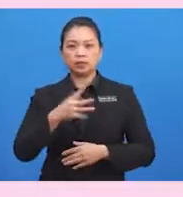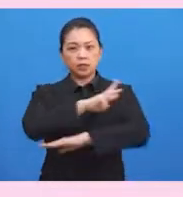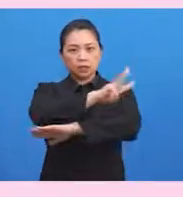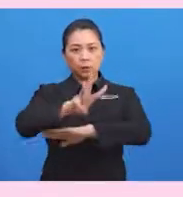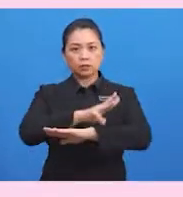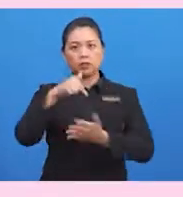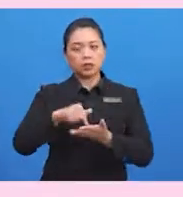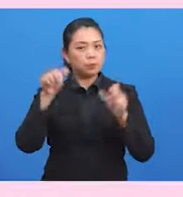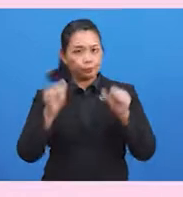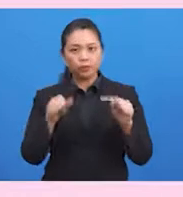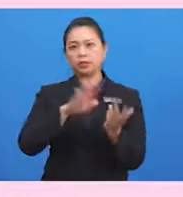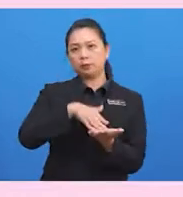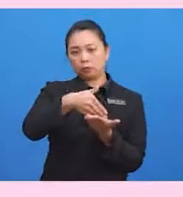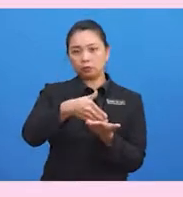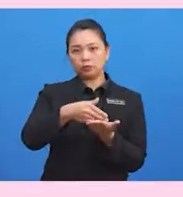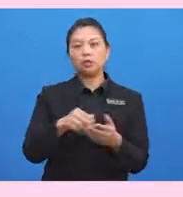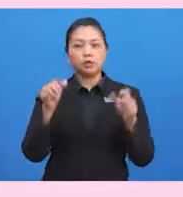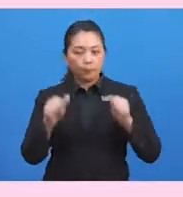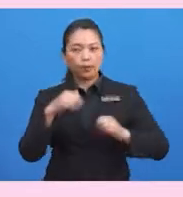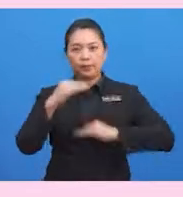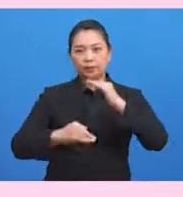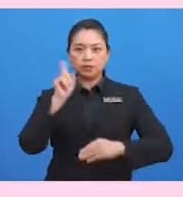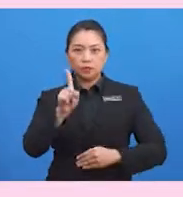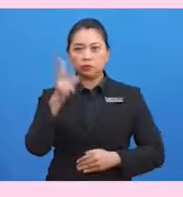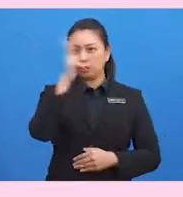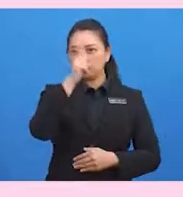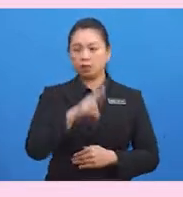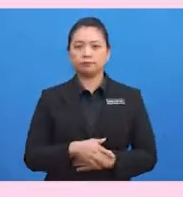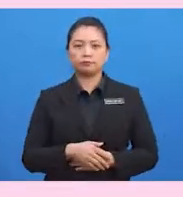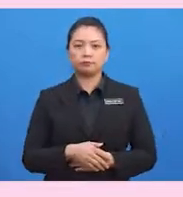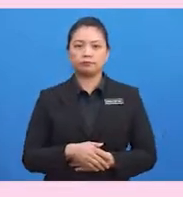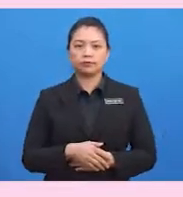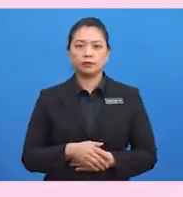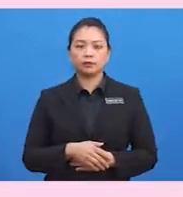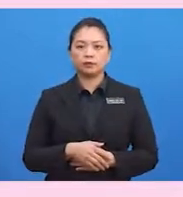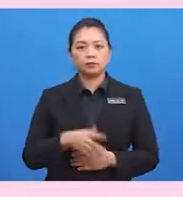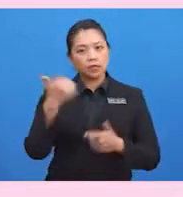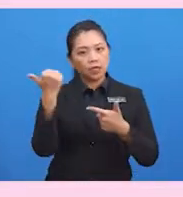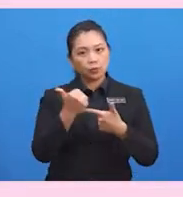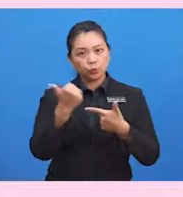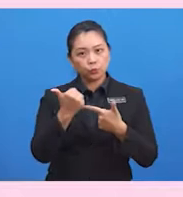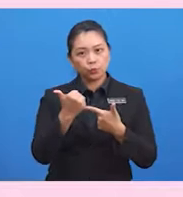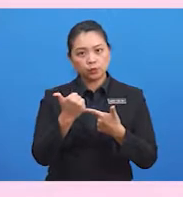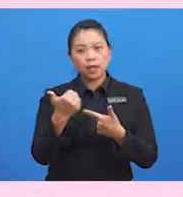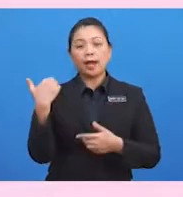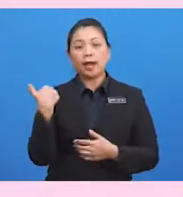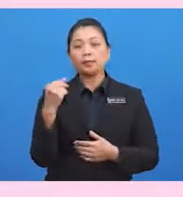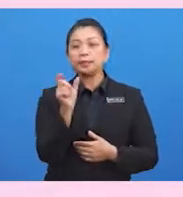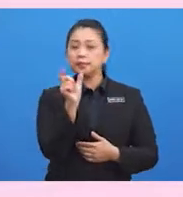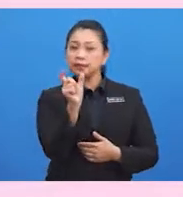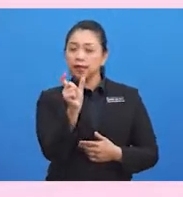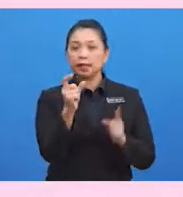dibangunkan dan dibina Sebuah kerajaan yang kedua melalui istilah ngarep